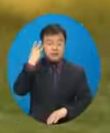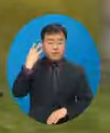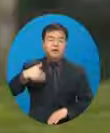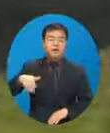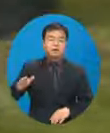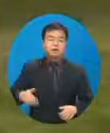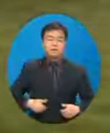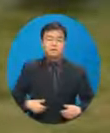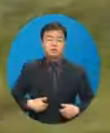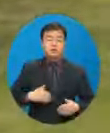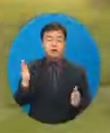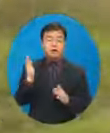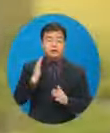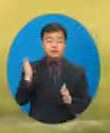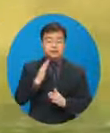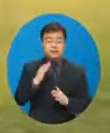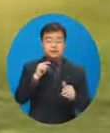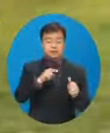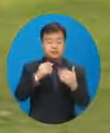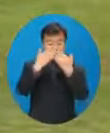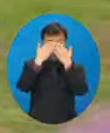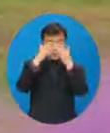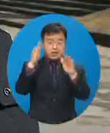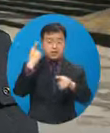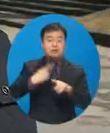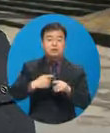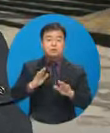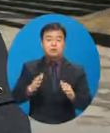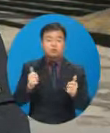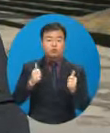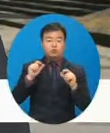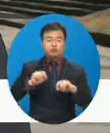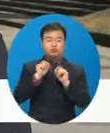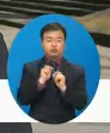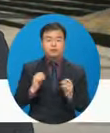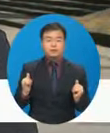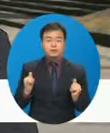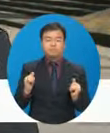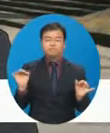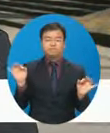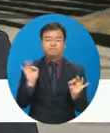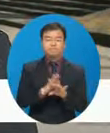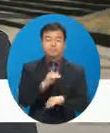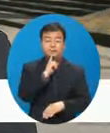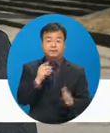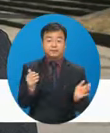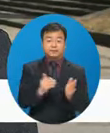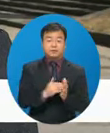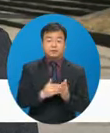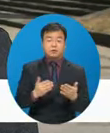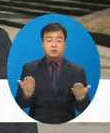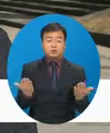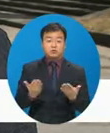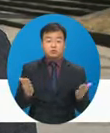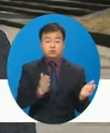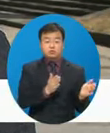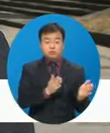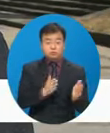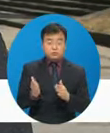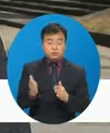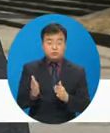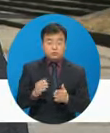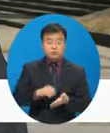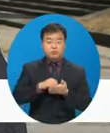면제 혜택이 졸업 유예자들에겐 사라진 겁니다. 취준생 입장에서 동원 훈련 2박 3일이 2년